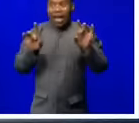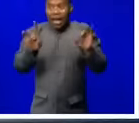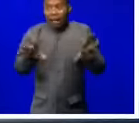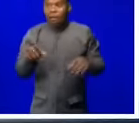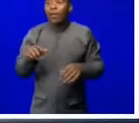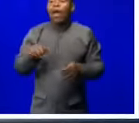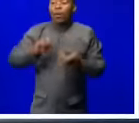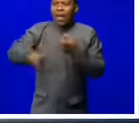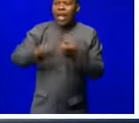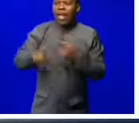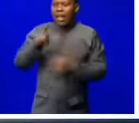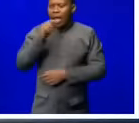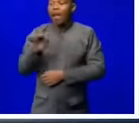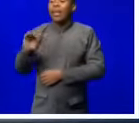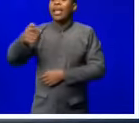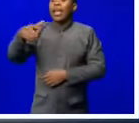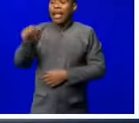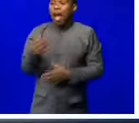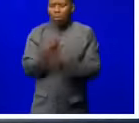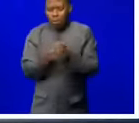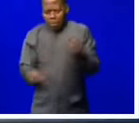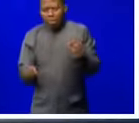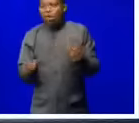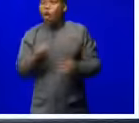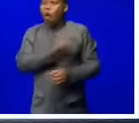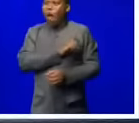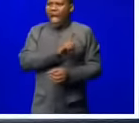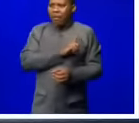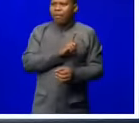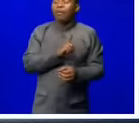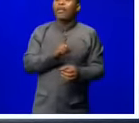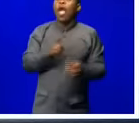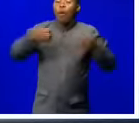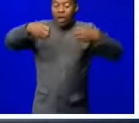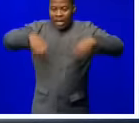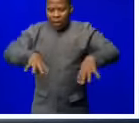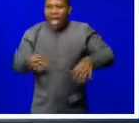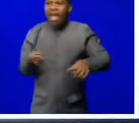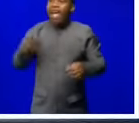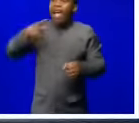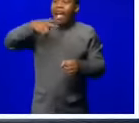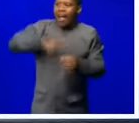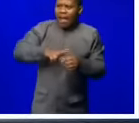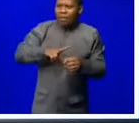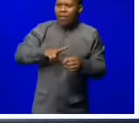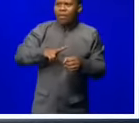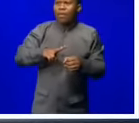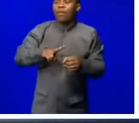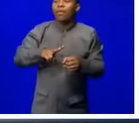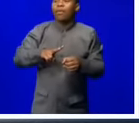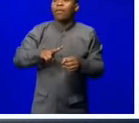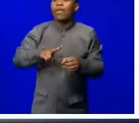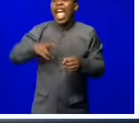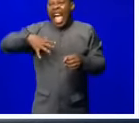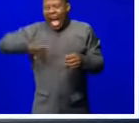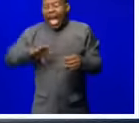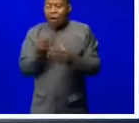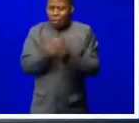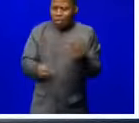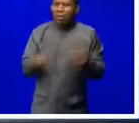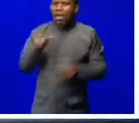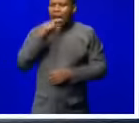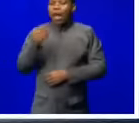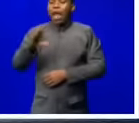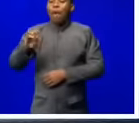ke iGaswatech kulenzebe ke kulandzela ukuthi akhale phasi ke kulomdlalo kanzike igwa Swatech ulandzela ke